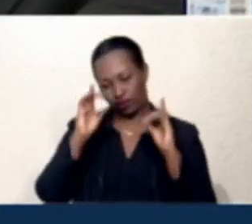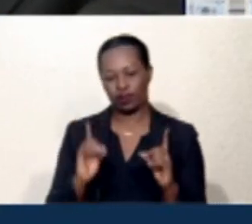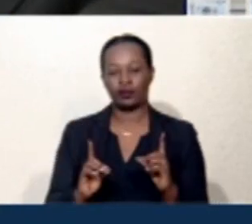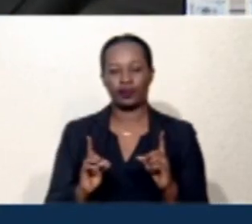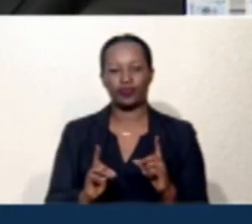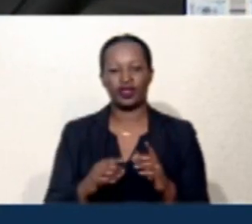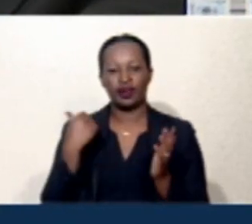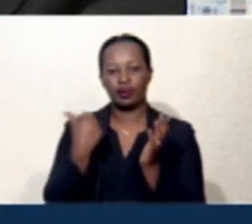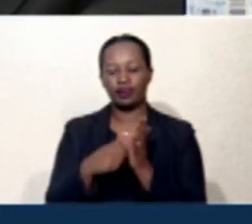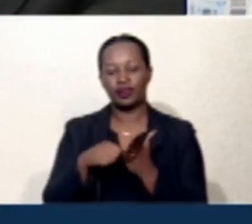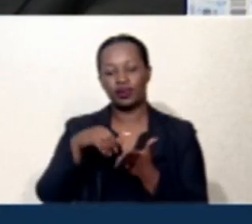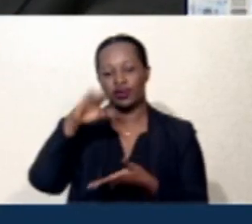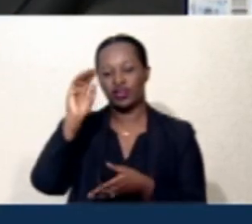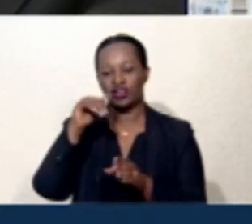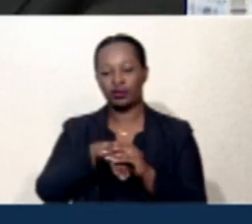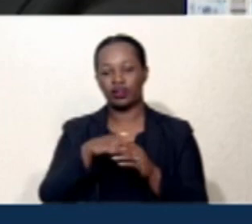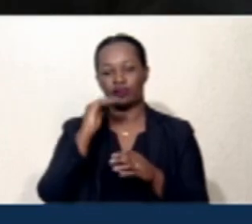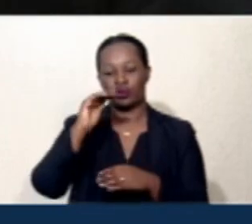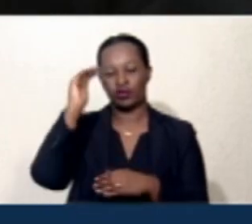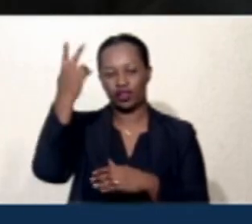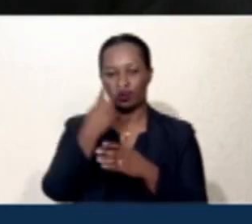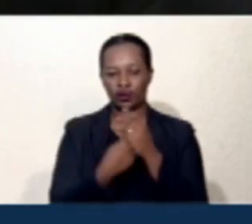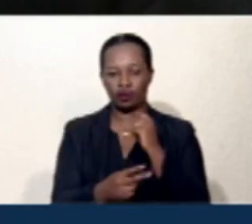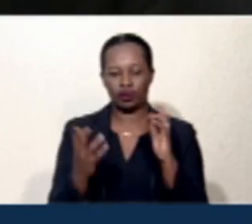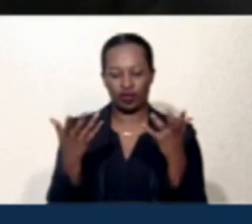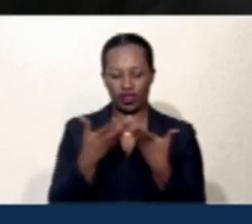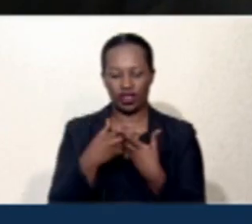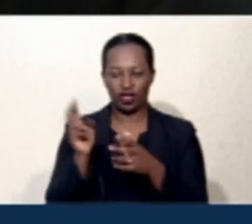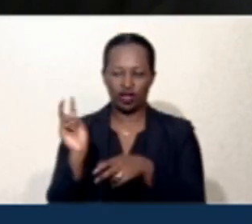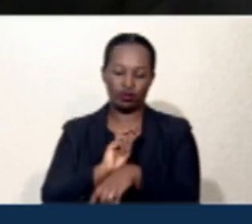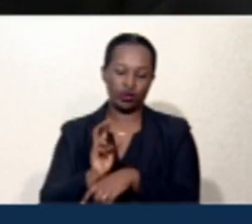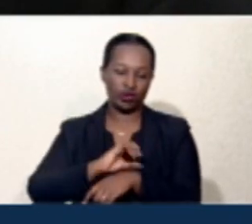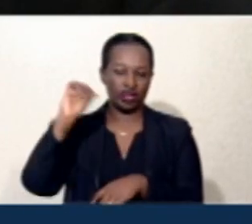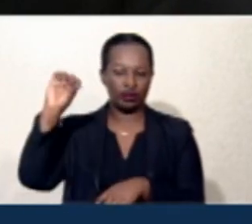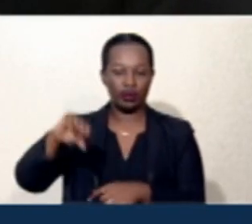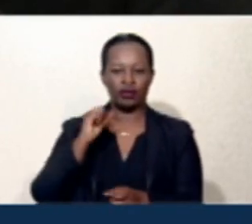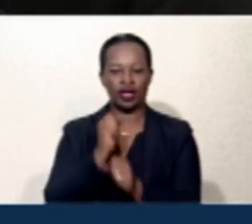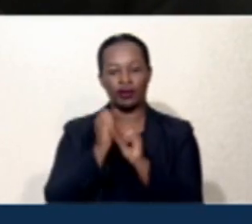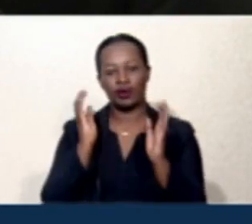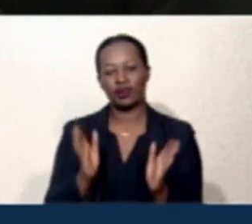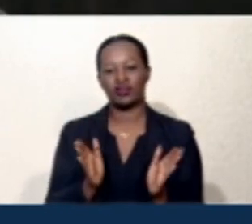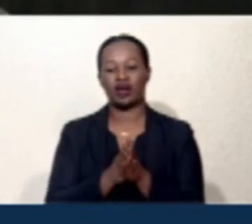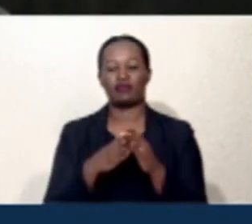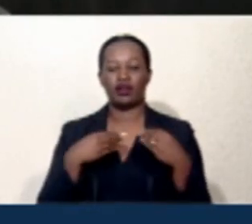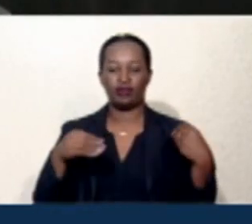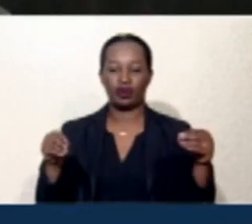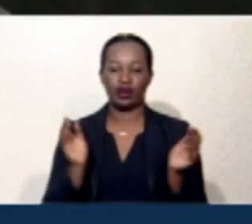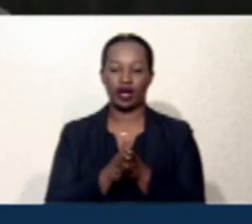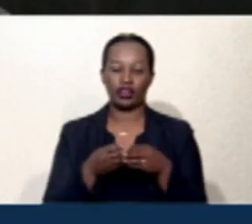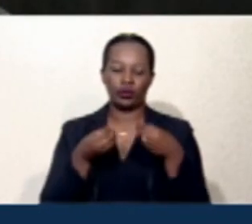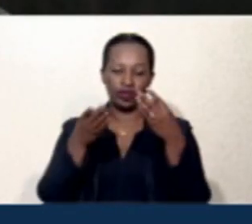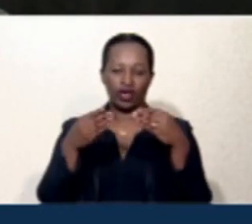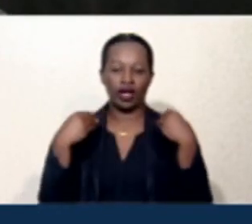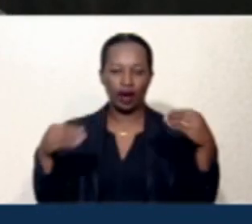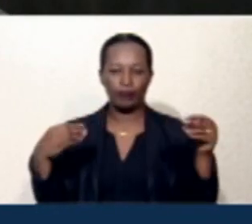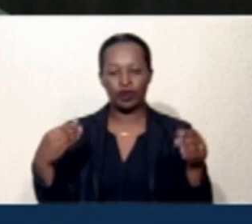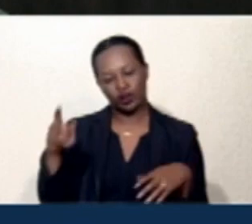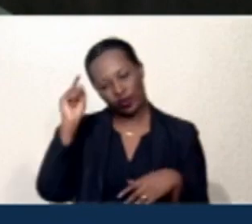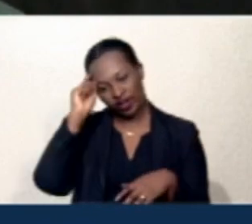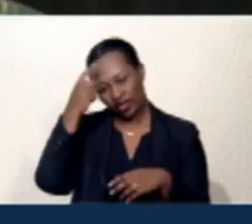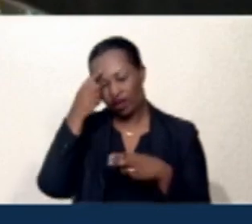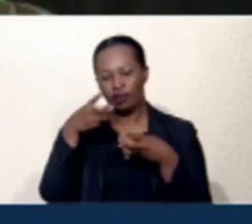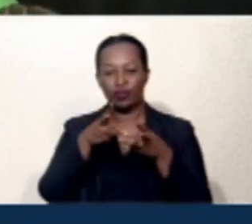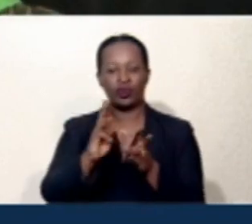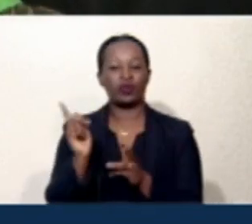byinshi bikigaragara muri izi nzego zombi bifitanye isano n'imicungire mibi y'abakozi n'ibikoresho ndetse no gutanga amasoko ya leta mu buryo